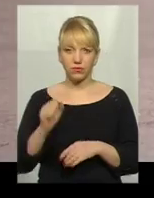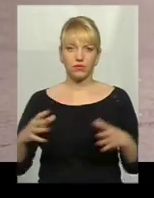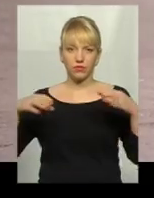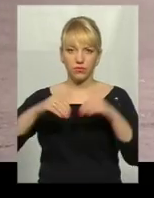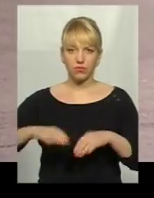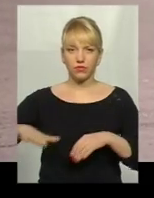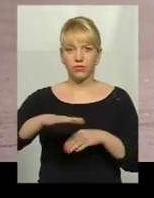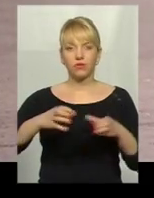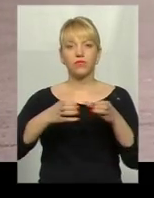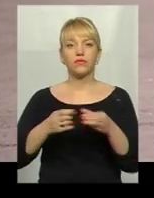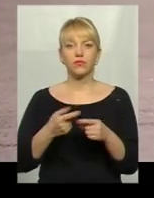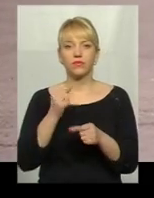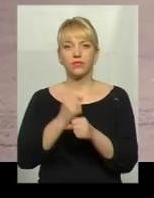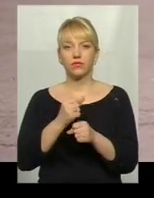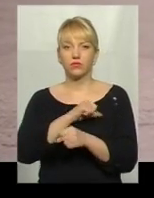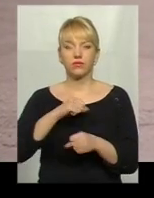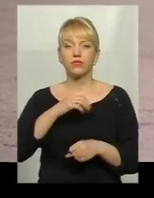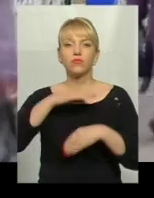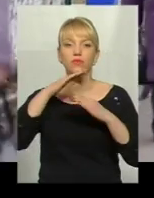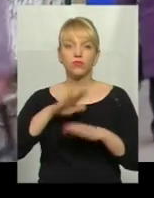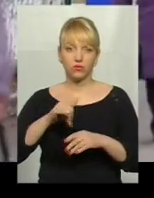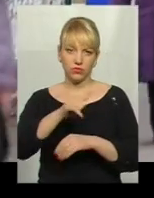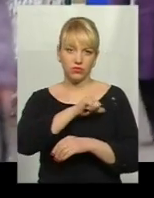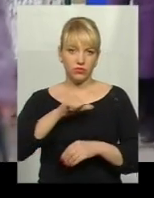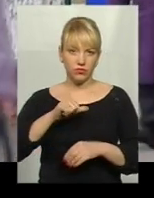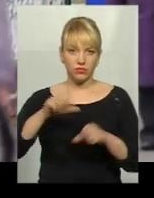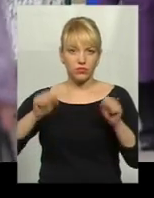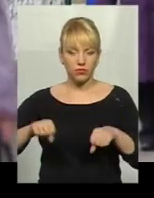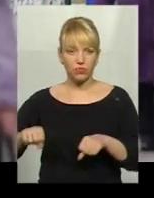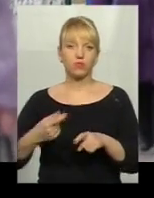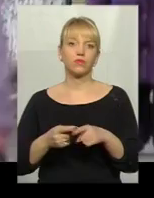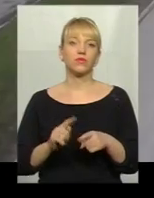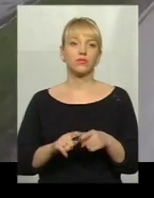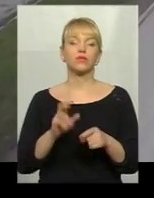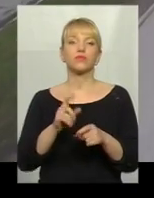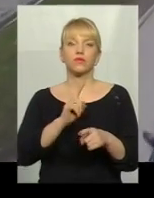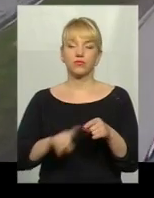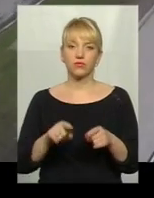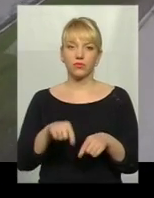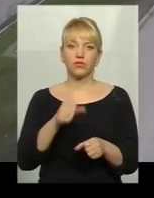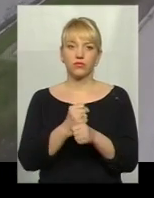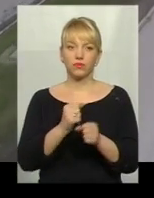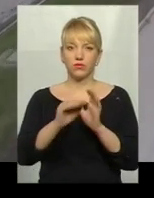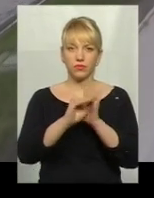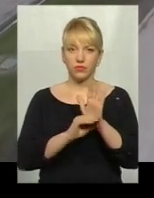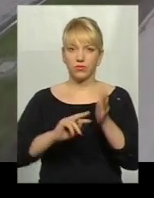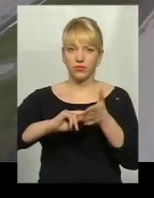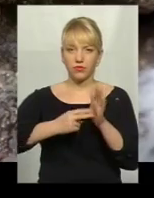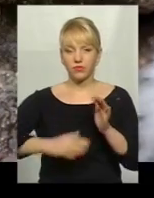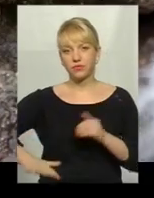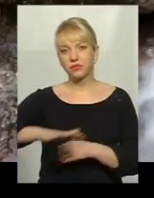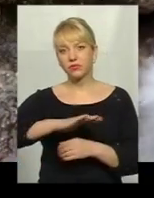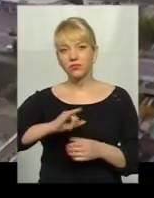територіальну громаду зробити самодостатньою і спроможною якомога швидше – Тут розробили схему планування територій